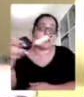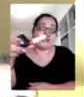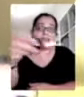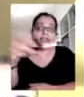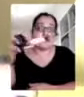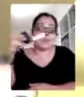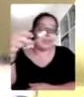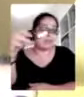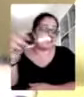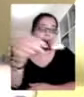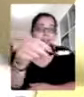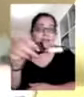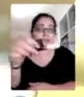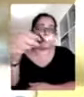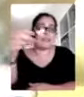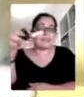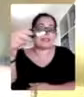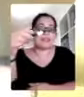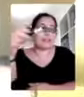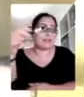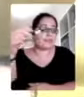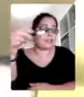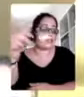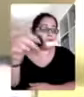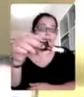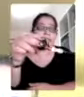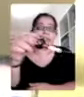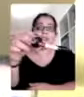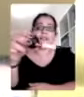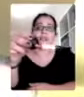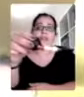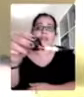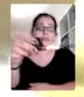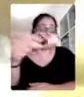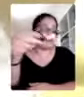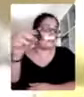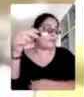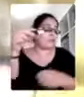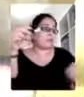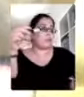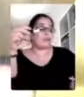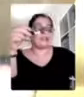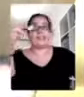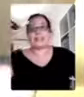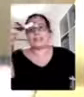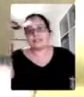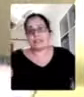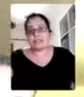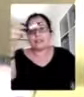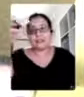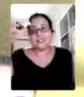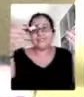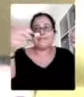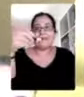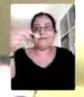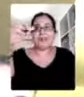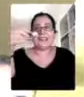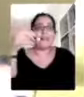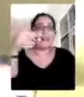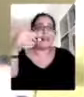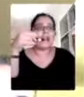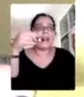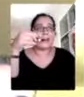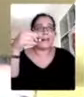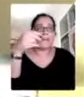Şey olmuyor yani, yanmıyor artık. Deminden beri yakmaya çalışıyorum. Sona doğru gelirken yanmadığı için